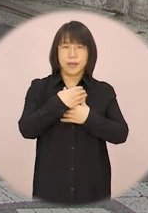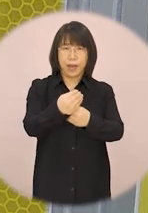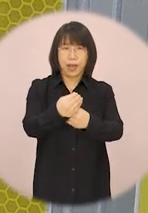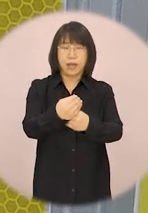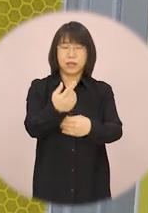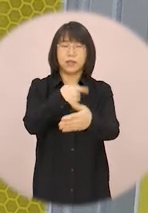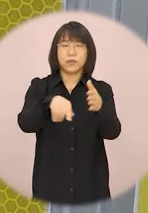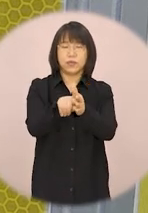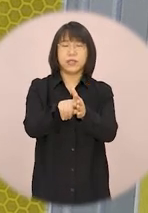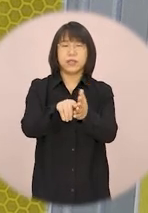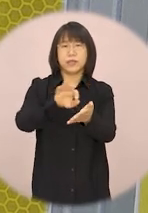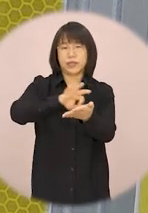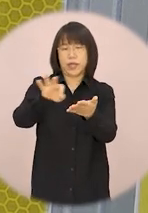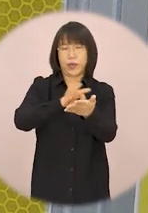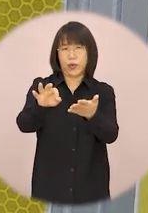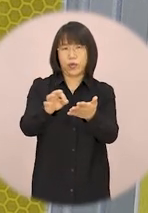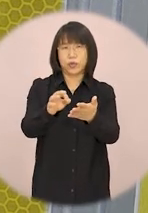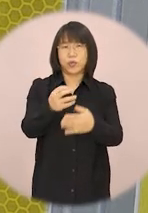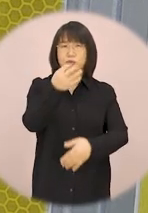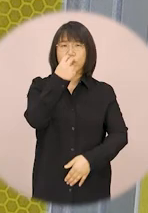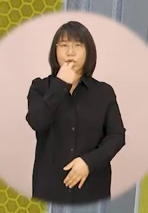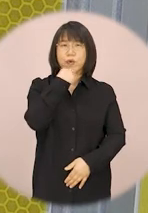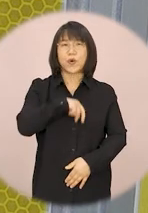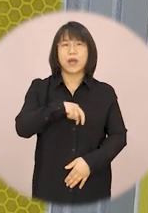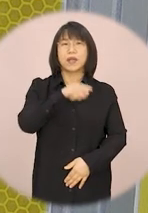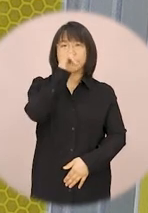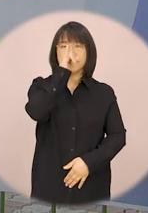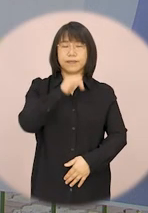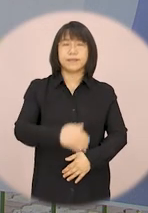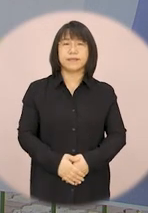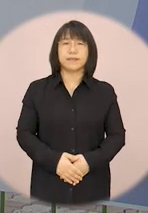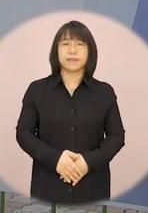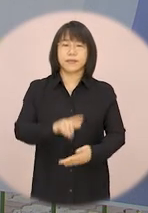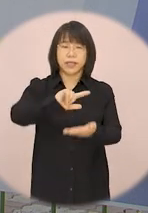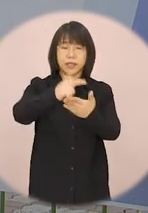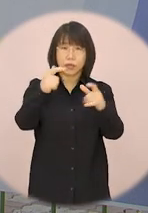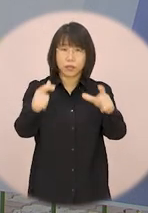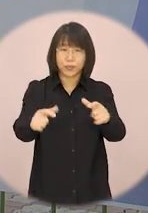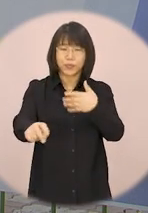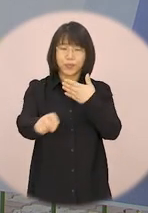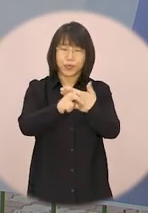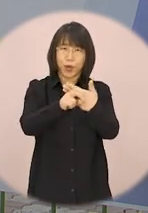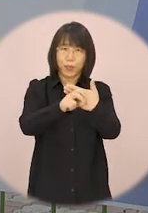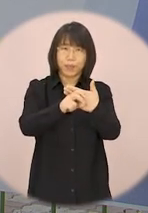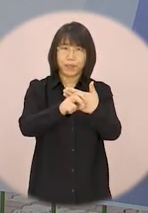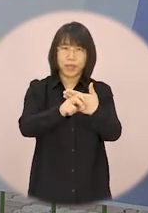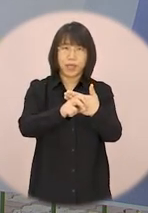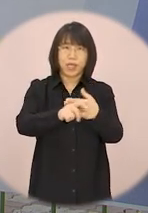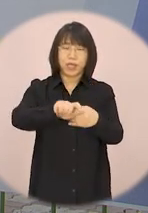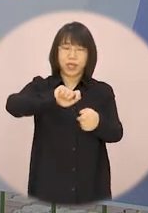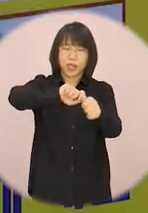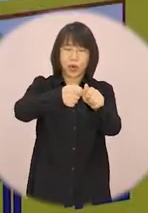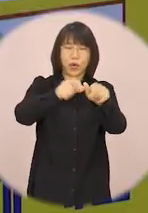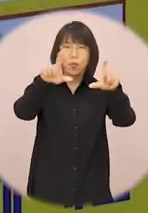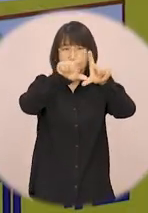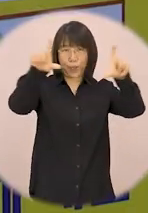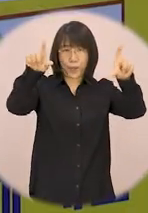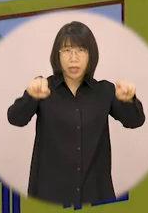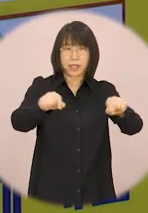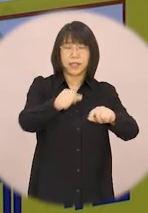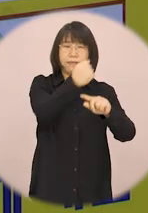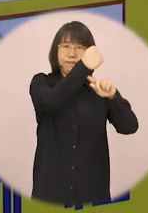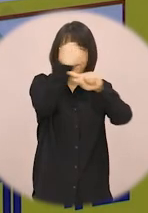사용되며 1석 2조의 효과가 있습니다 강서구는 불법투기 경고 판과 현수막 스티커 제작 등